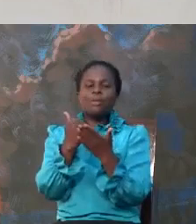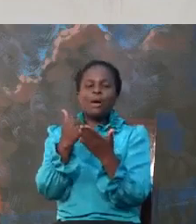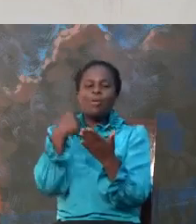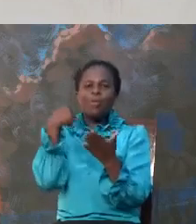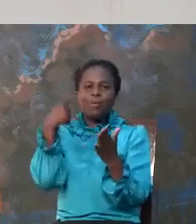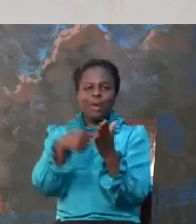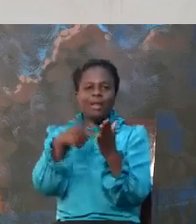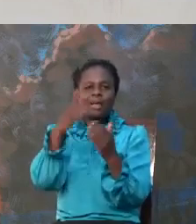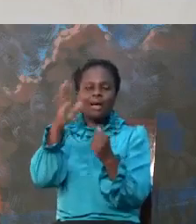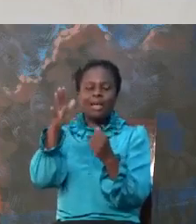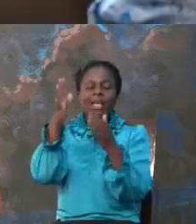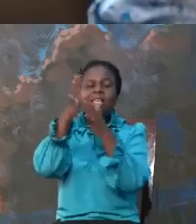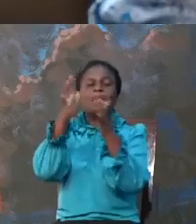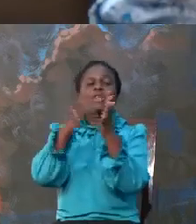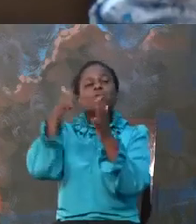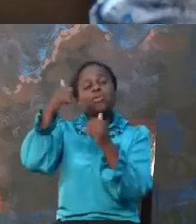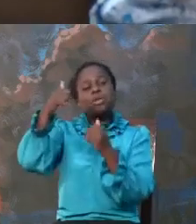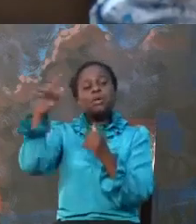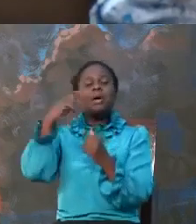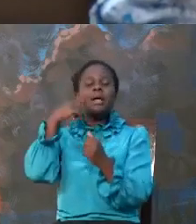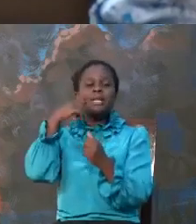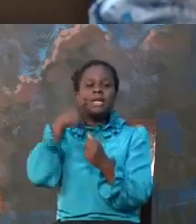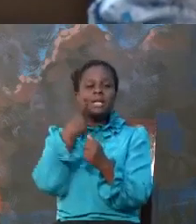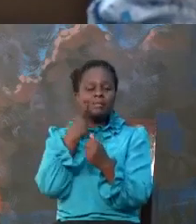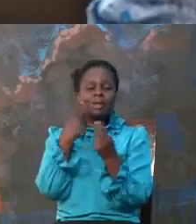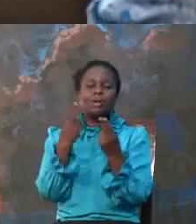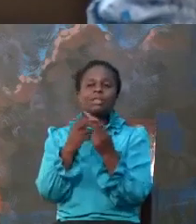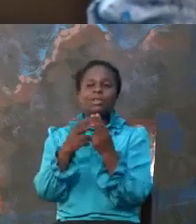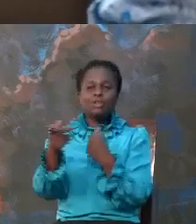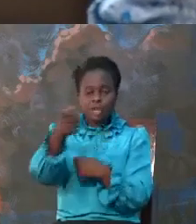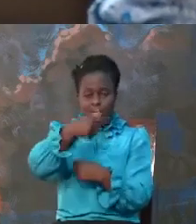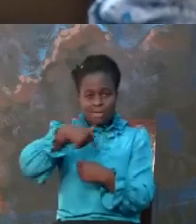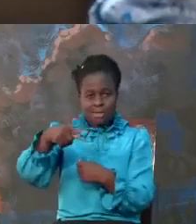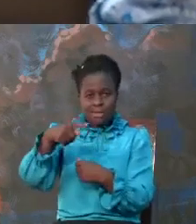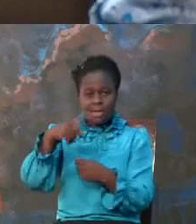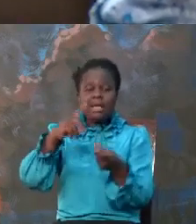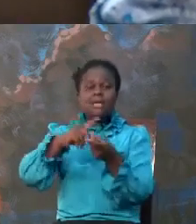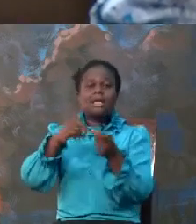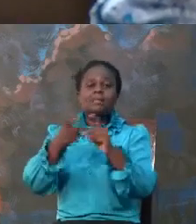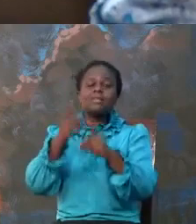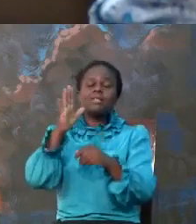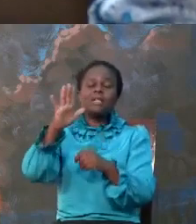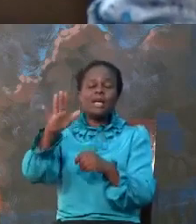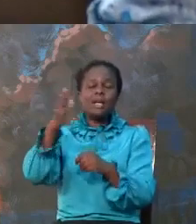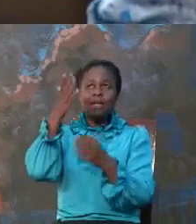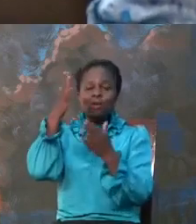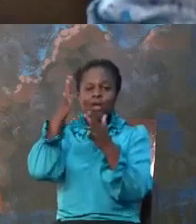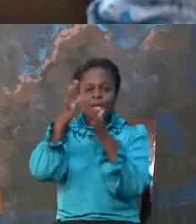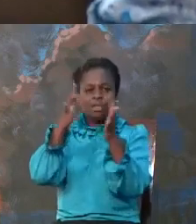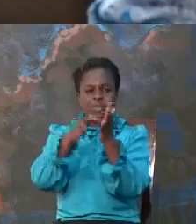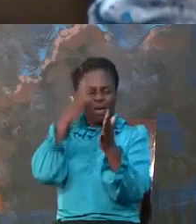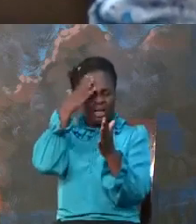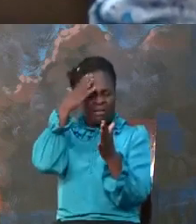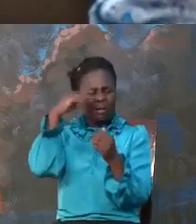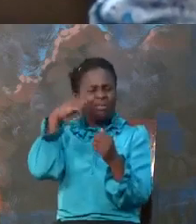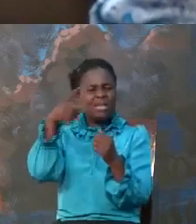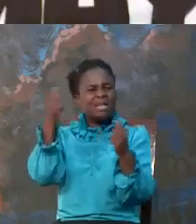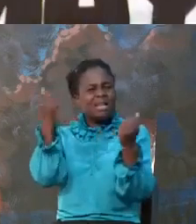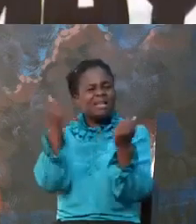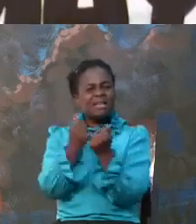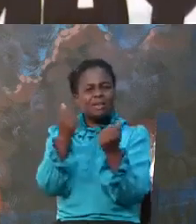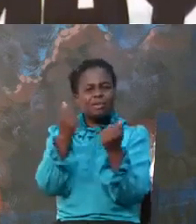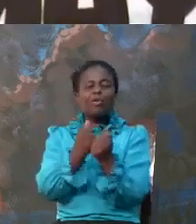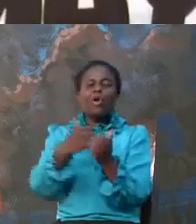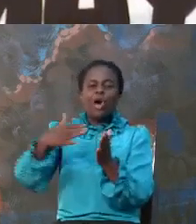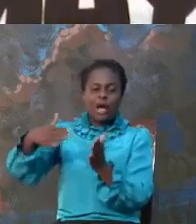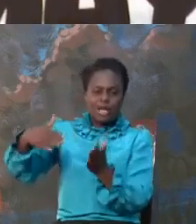yeye alijaribiwa kama sisi. Tafsiri yake ni kwamba anajua kila kitu alichopitia mwanadamu,